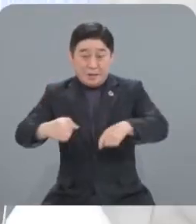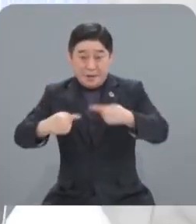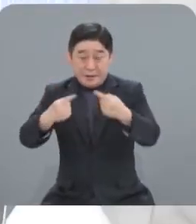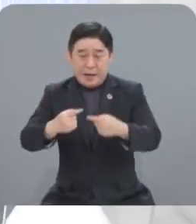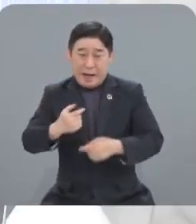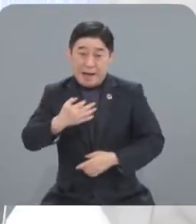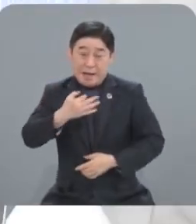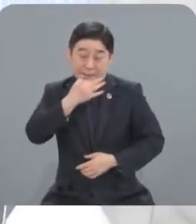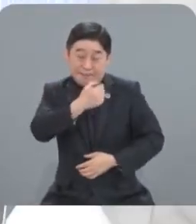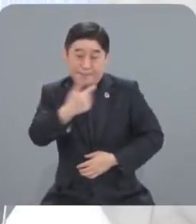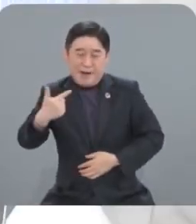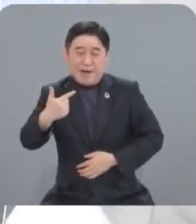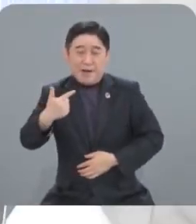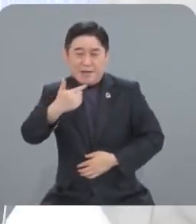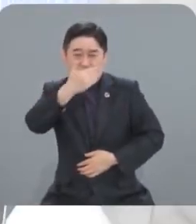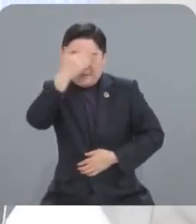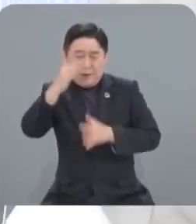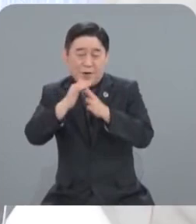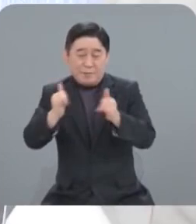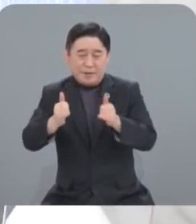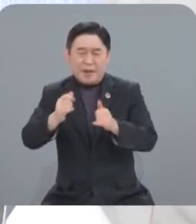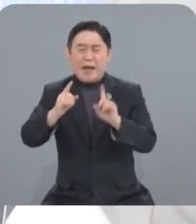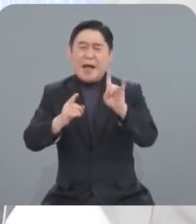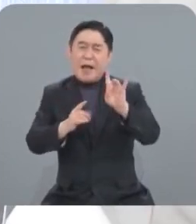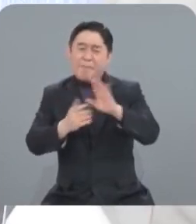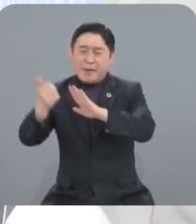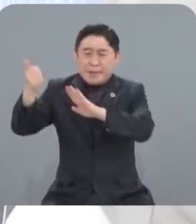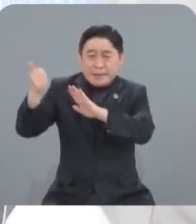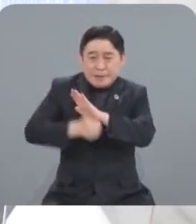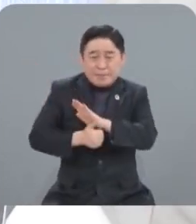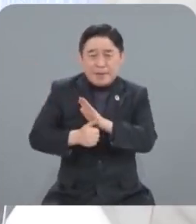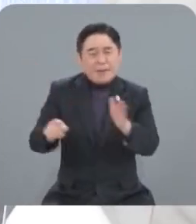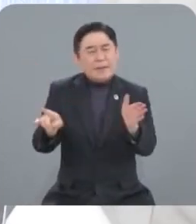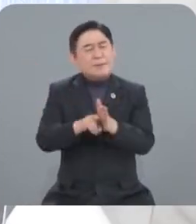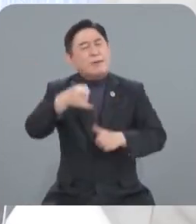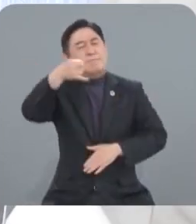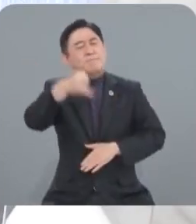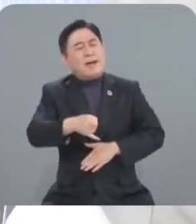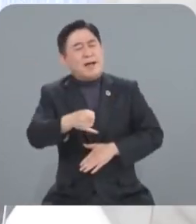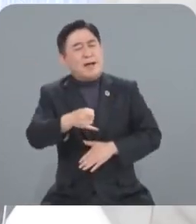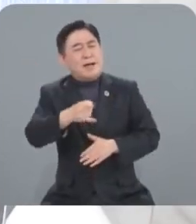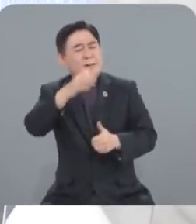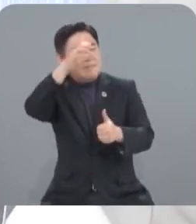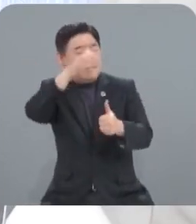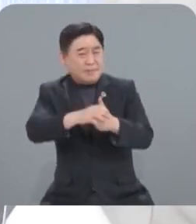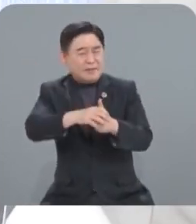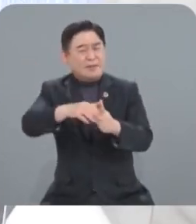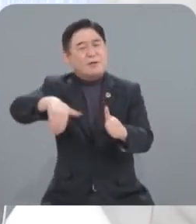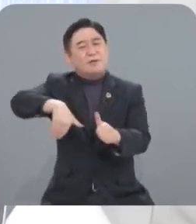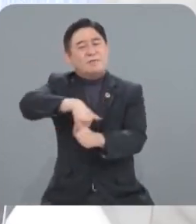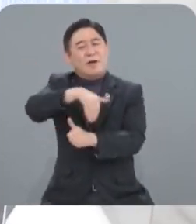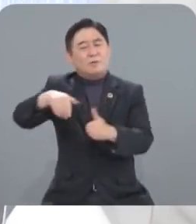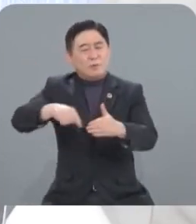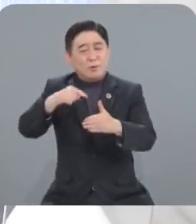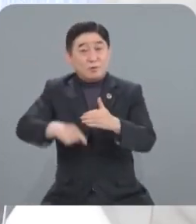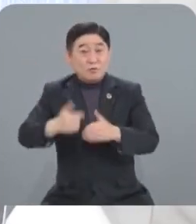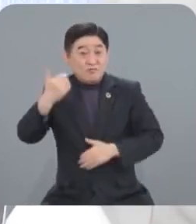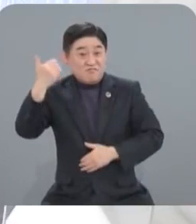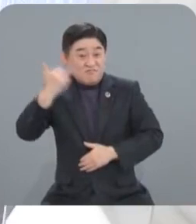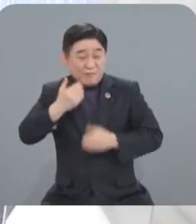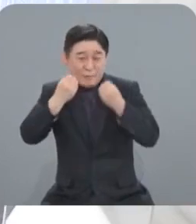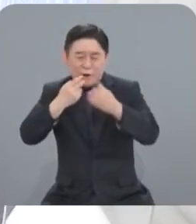의욕 넘치는 이들에게 한번의 실패도 신용불량 딱 7 붙이는 환경에서는 그 누구도